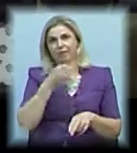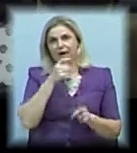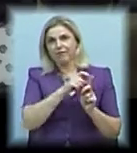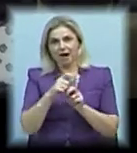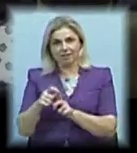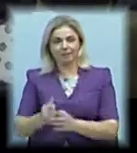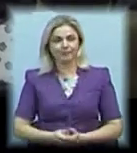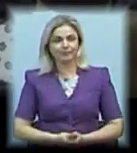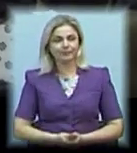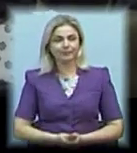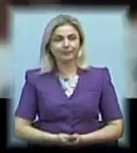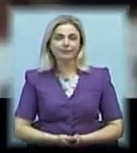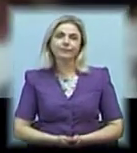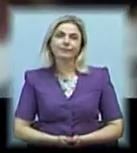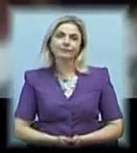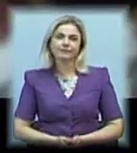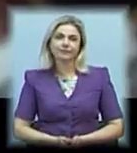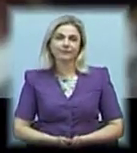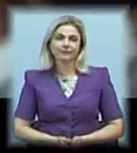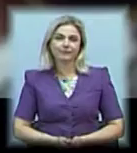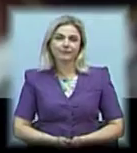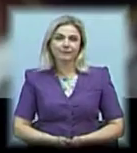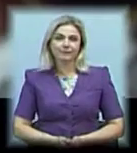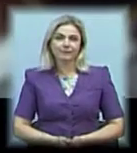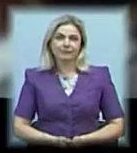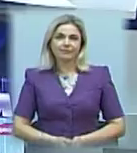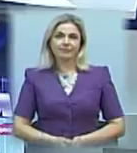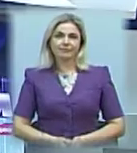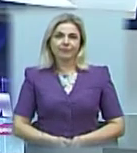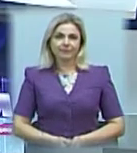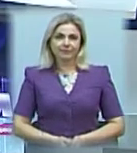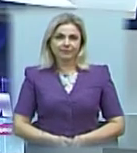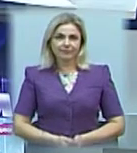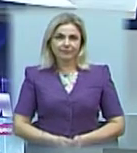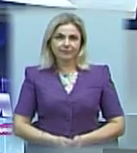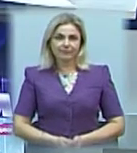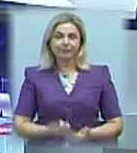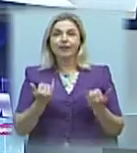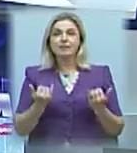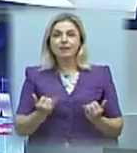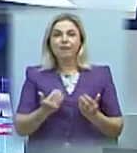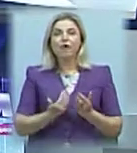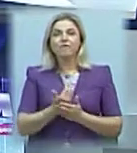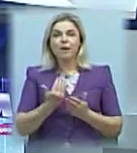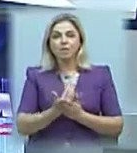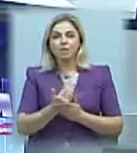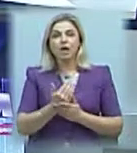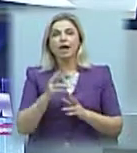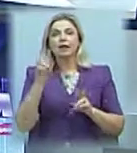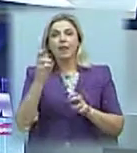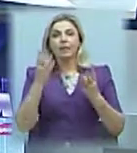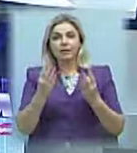Валентина Гурова, Олександр Пан, телевізійні новини Миколаївщини. І сьогоднішній випуск програми «Тема